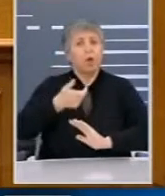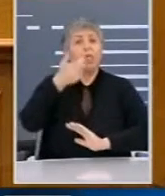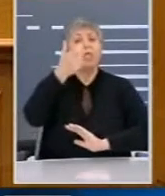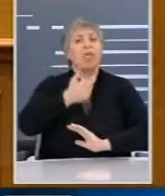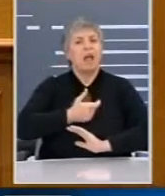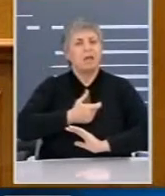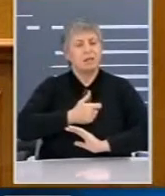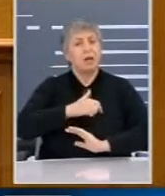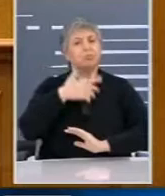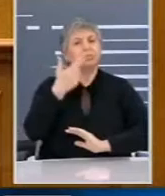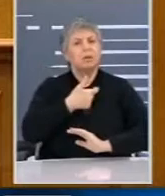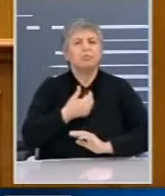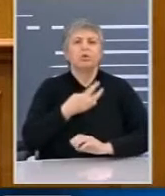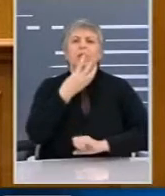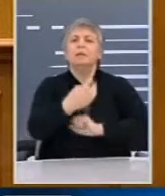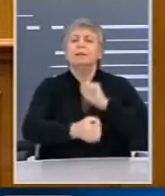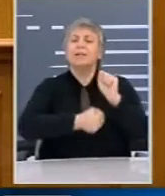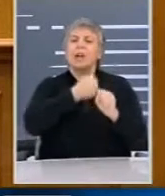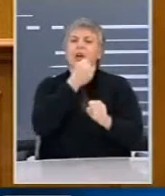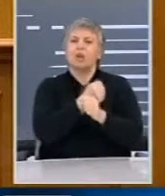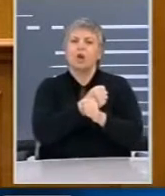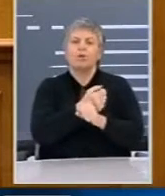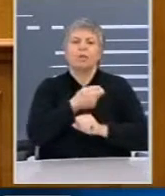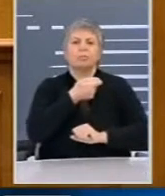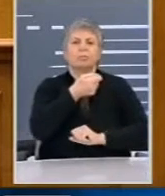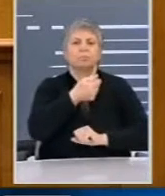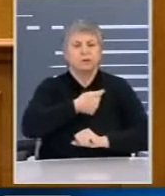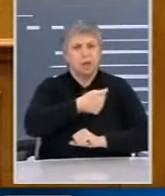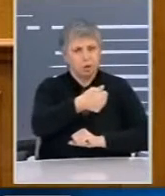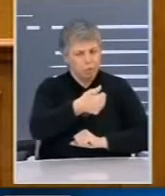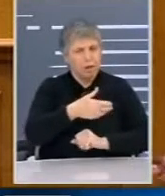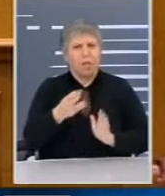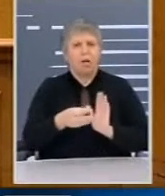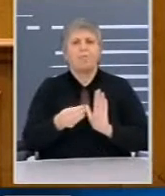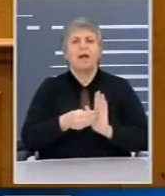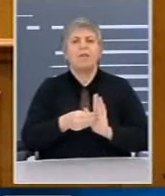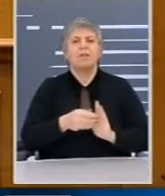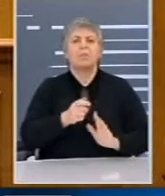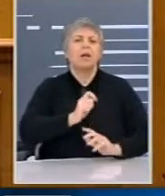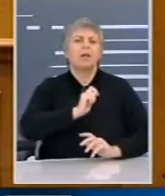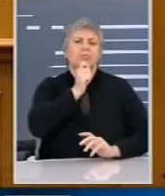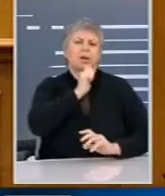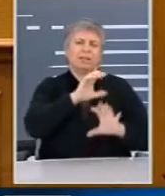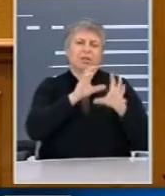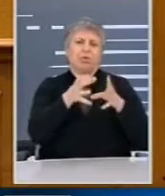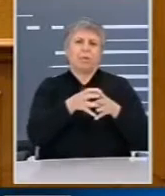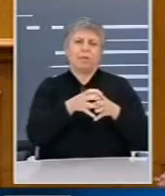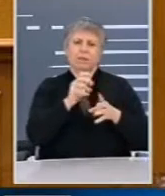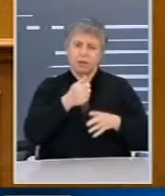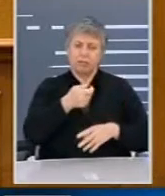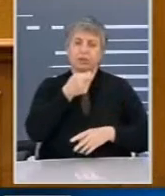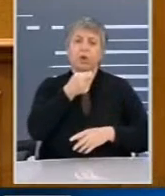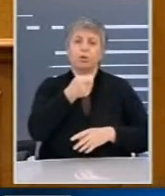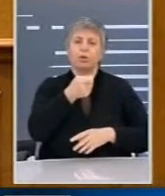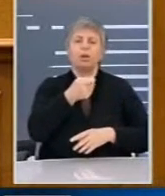ήδη απλήρωτα επί τριετίας, όπως τα δάνεια των κομμάτων, πήγαν στην καλή τράπεζα. Στην